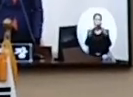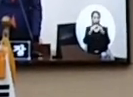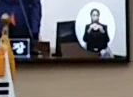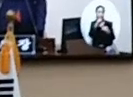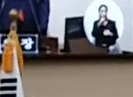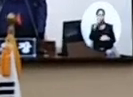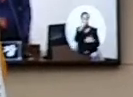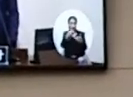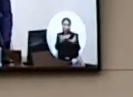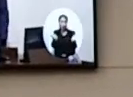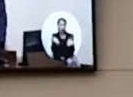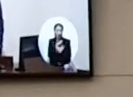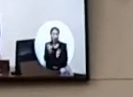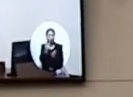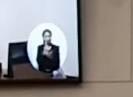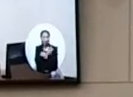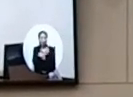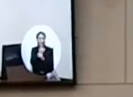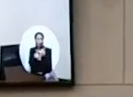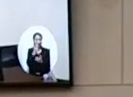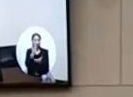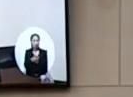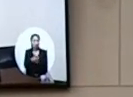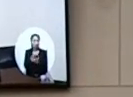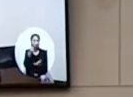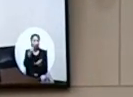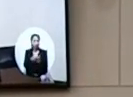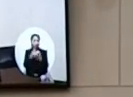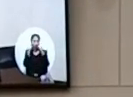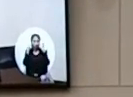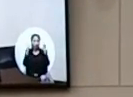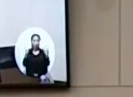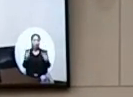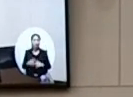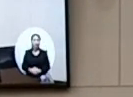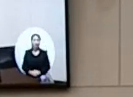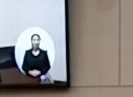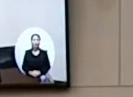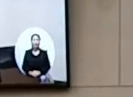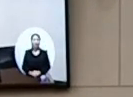및 운영조례 일부 개정조례안 가결되었음을 선포합니다.